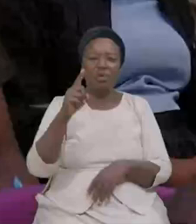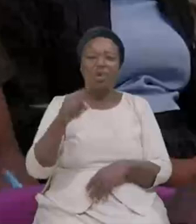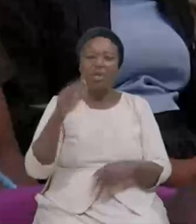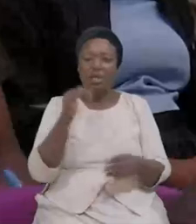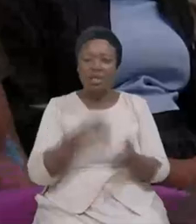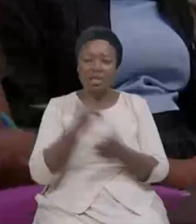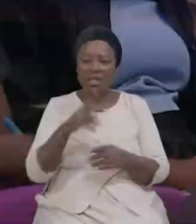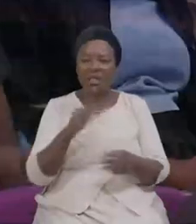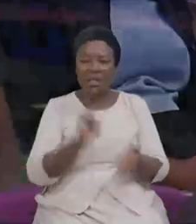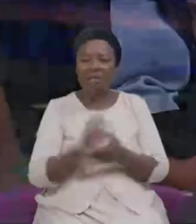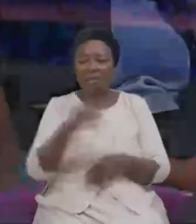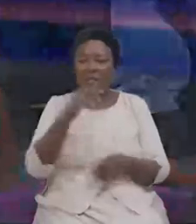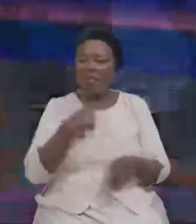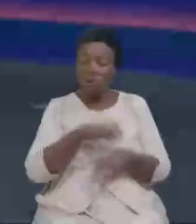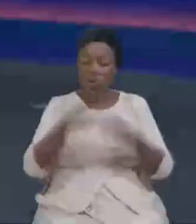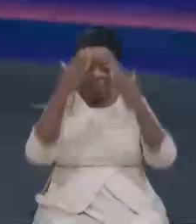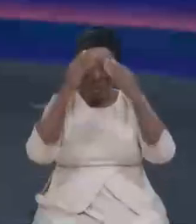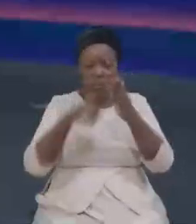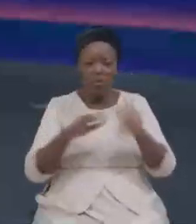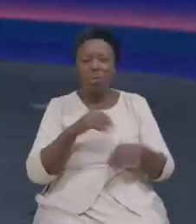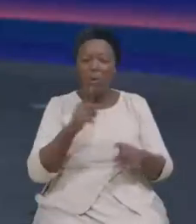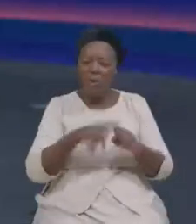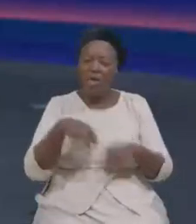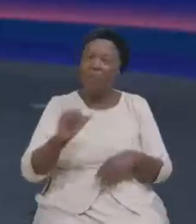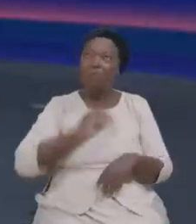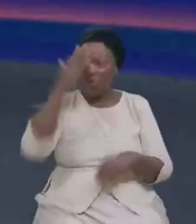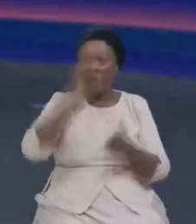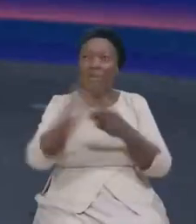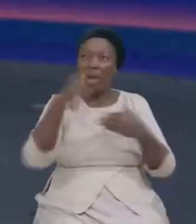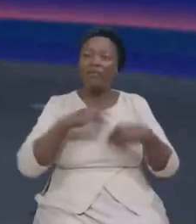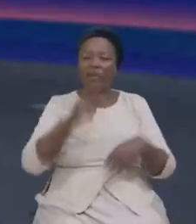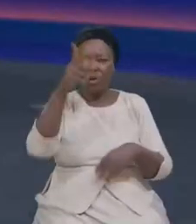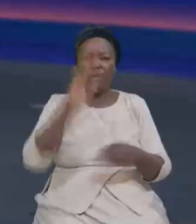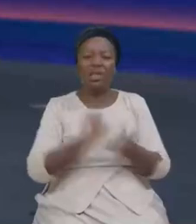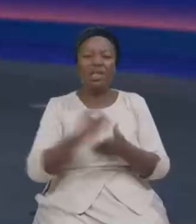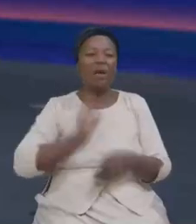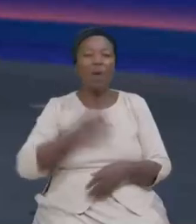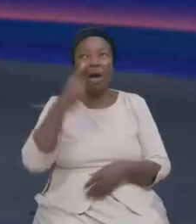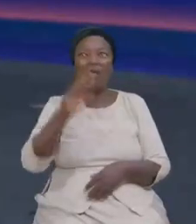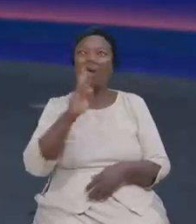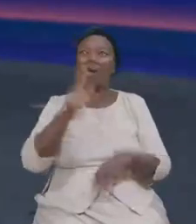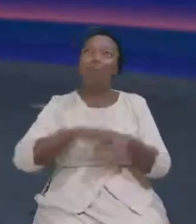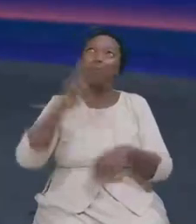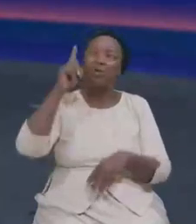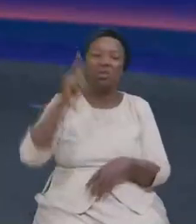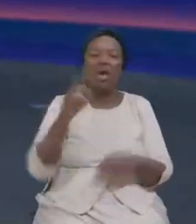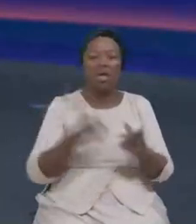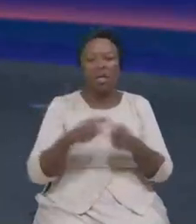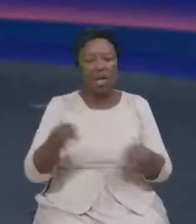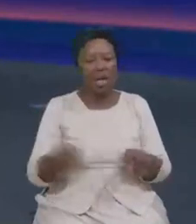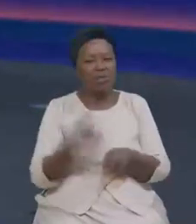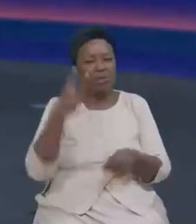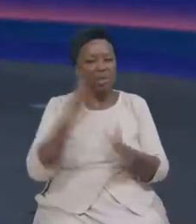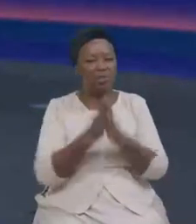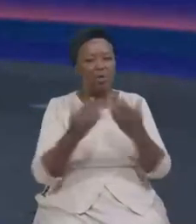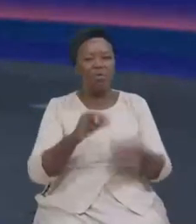quoi faire avec, mais nos yeux sont sur toi. Et comme nous regardons Ésaïe chapitre 37,